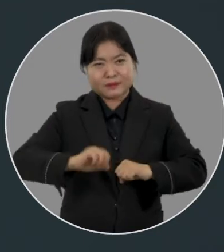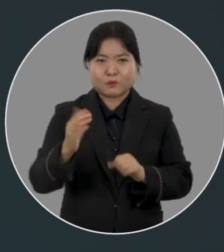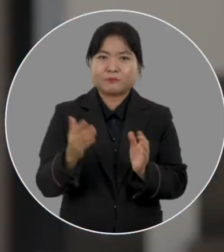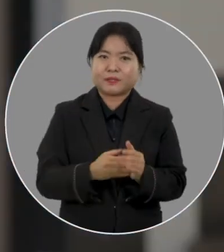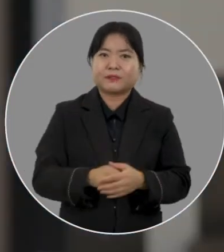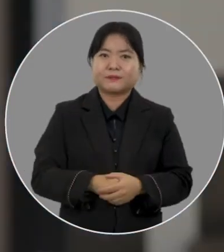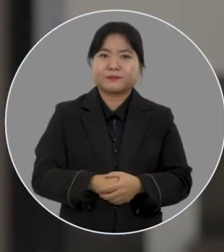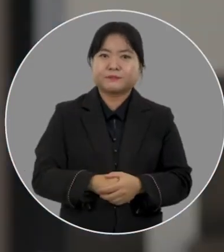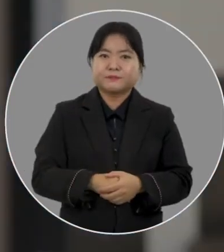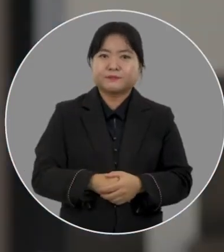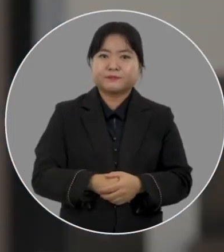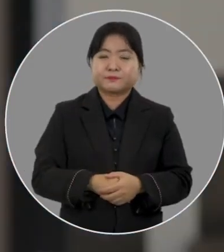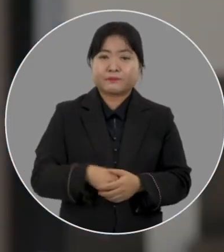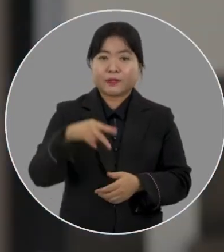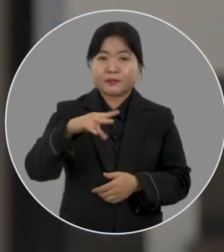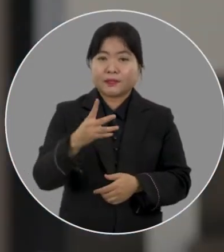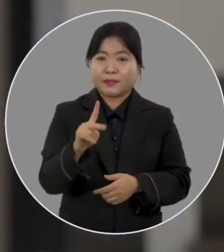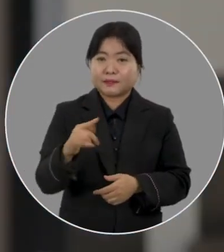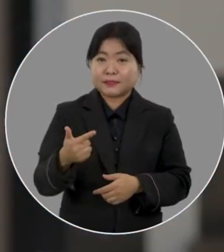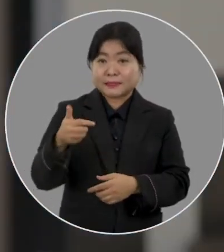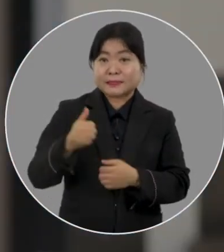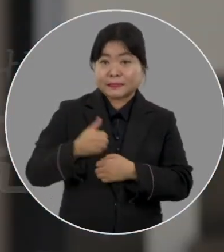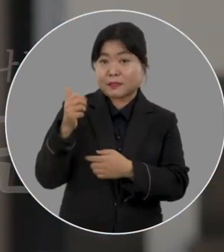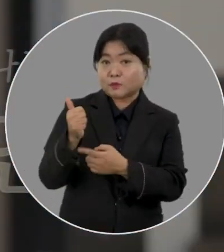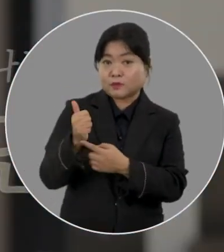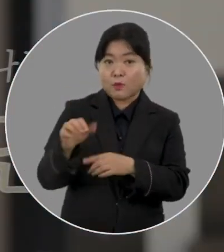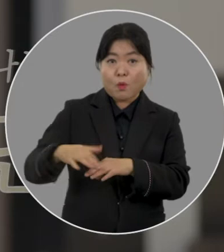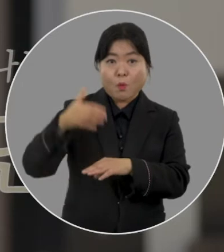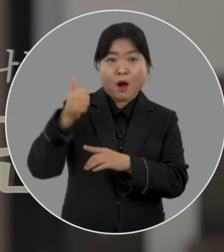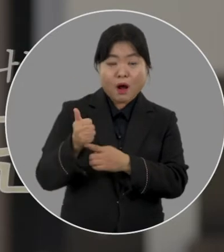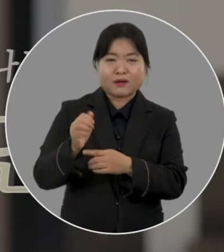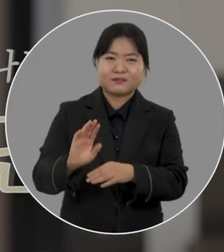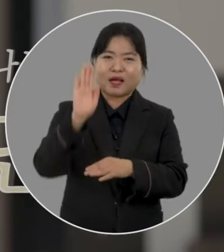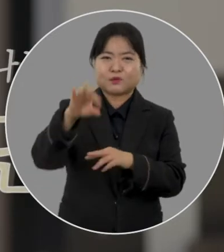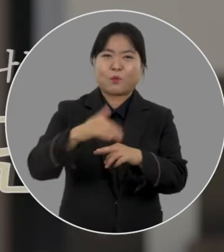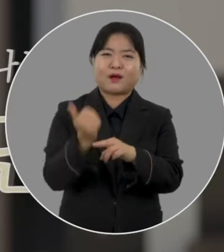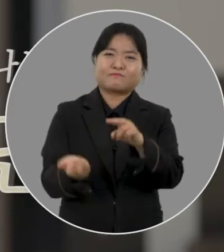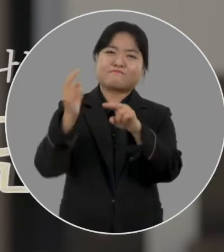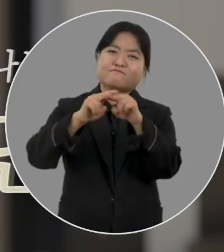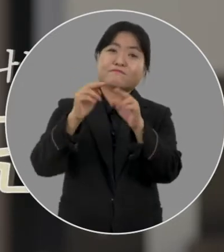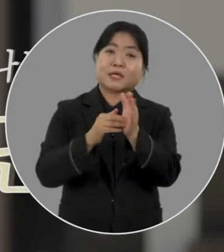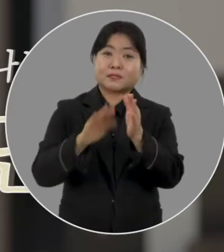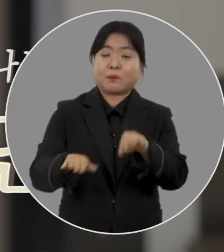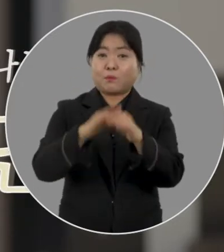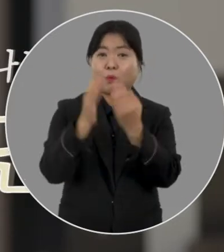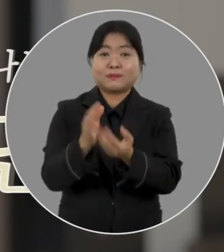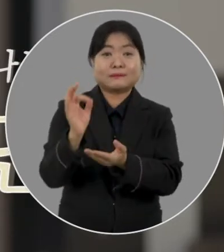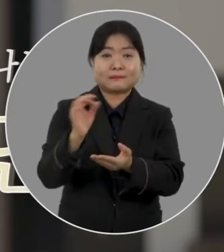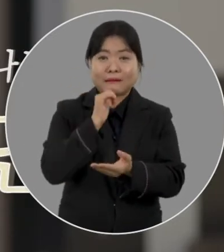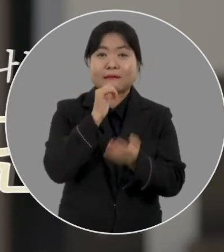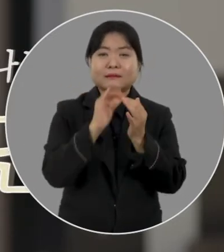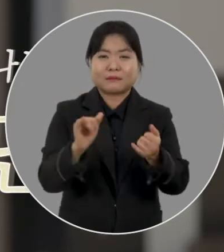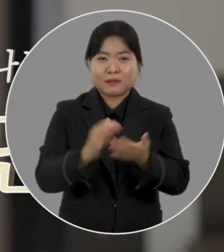됩니다. 살라딘 장군은 또 왕으로서 나중에 왕이 됐지만 모든 재산을 가난한